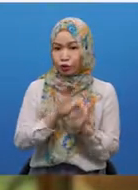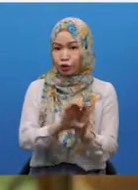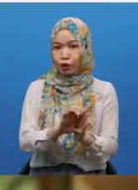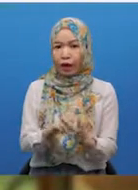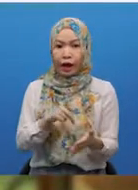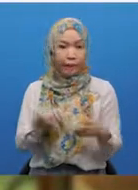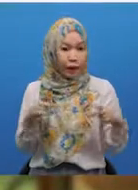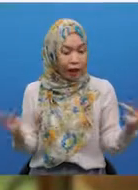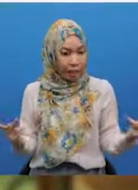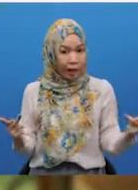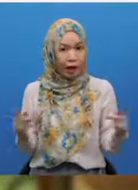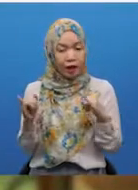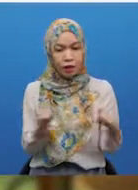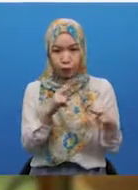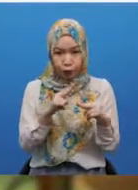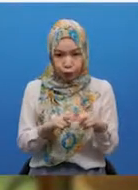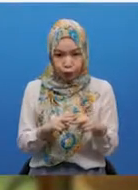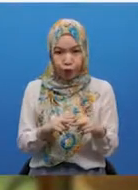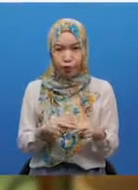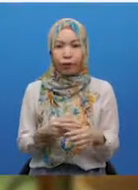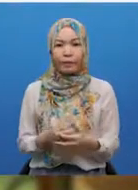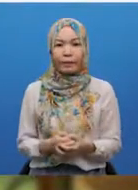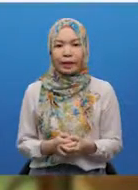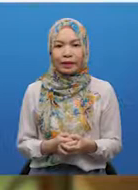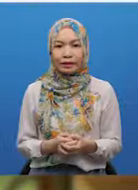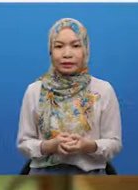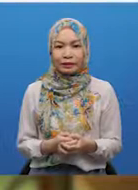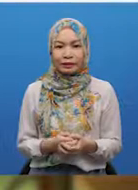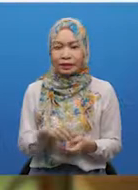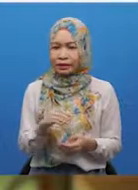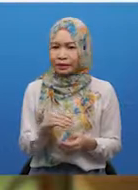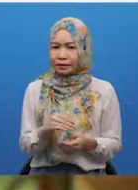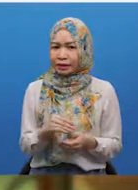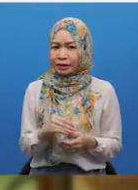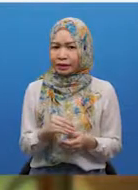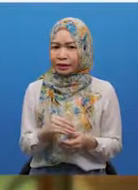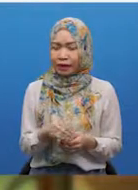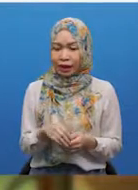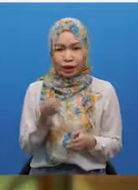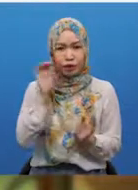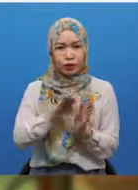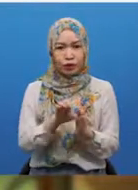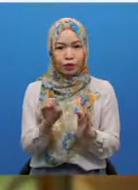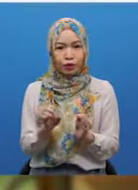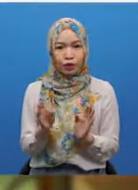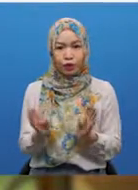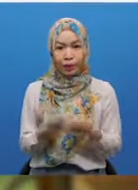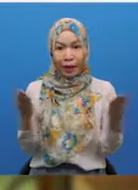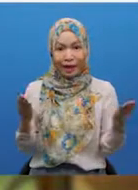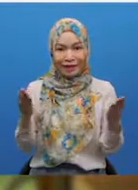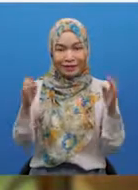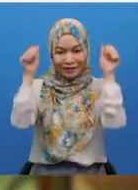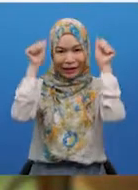duduk. Penggunaan unsur bahasa Arab adalah seperti assalamualaikum, insya-Allah